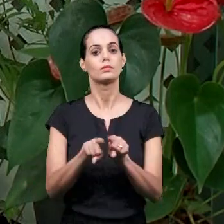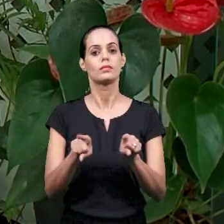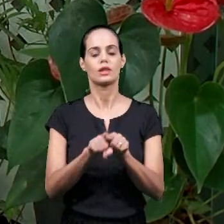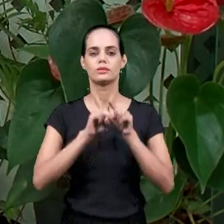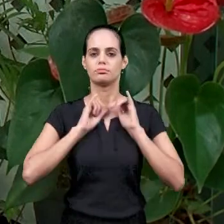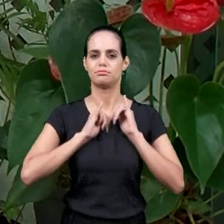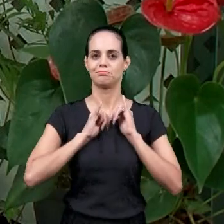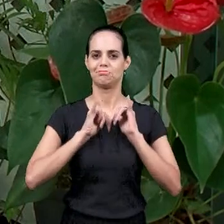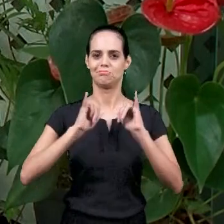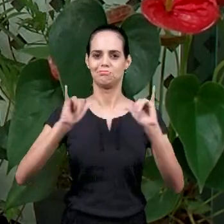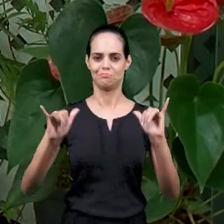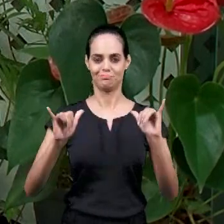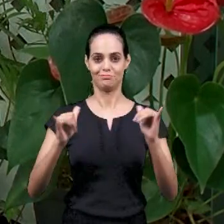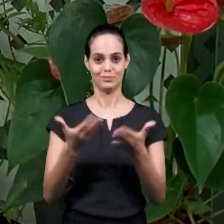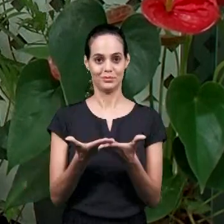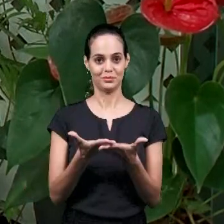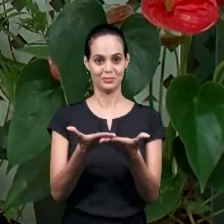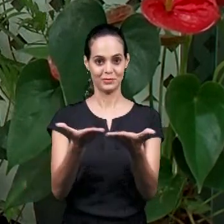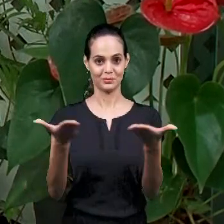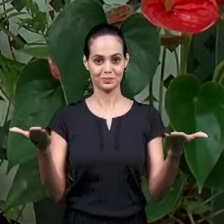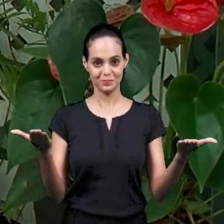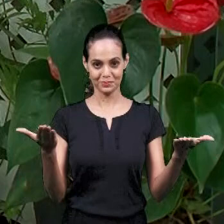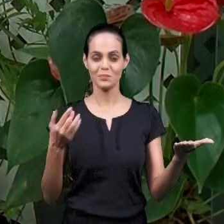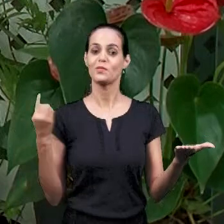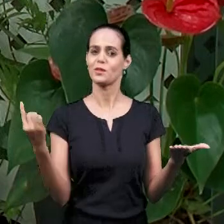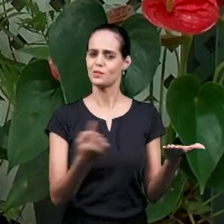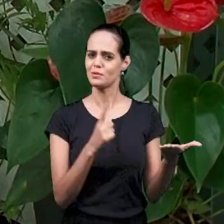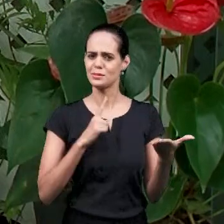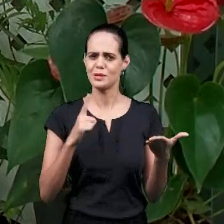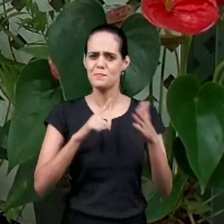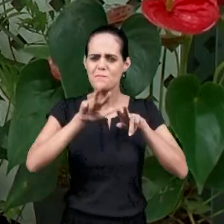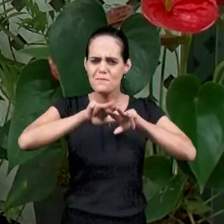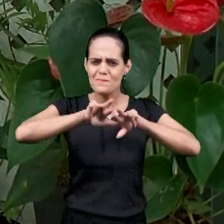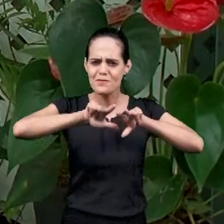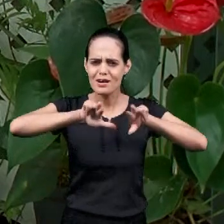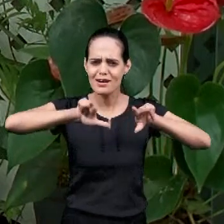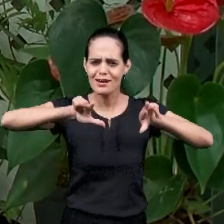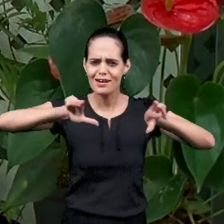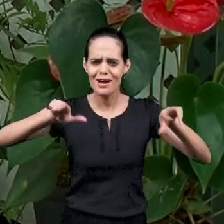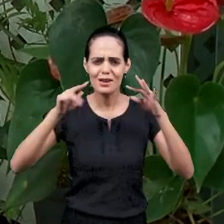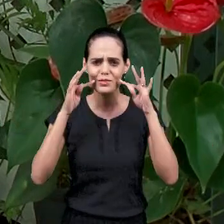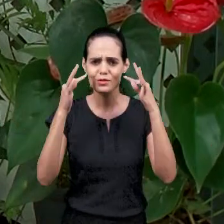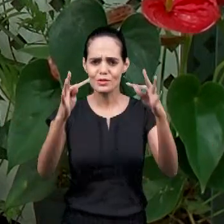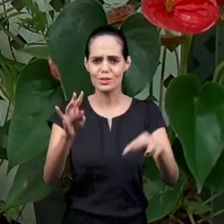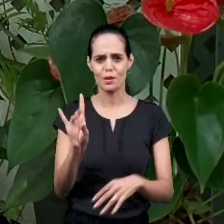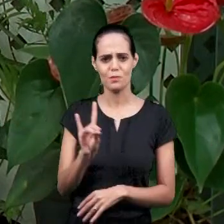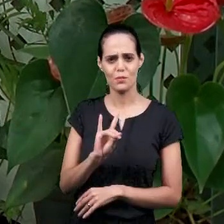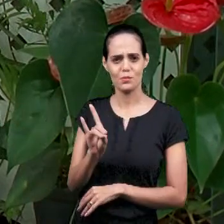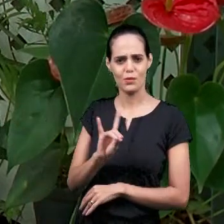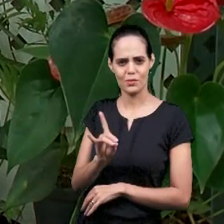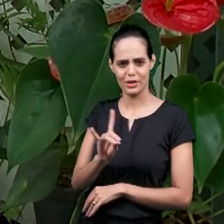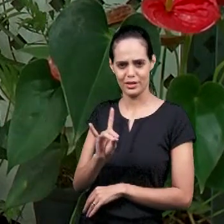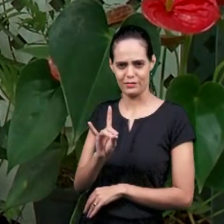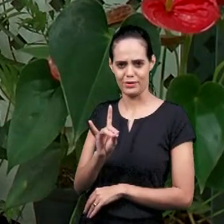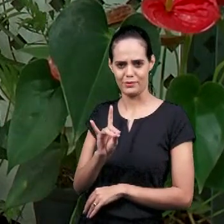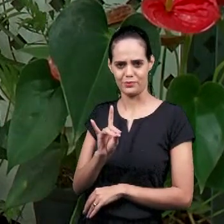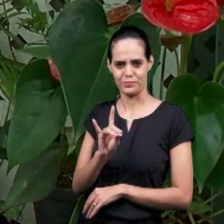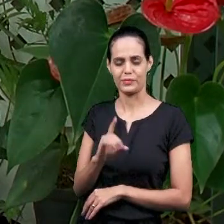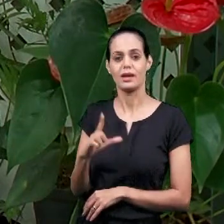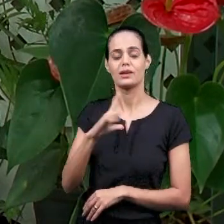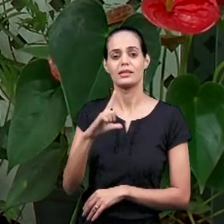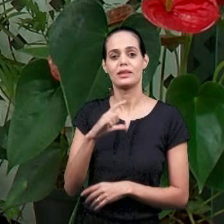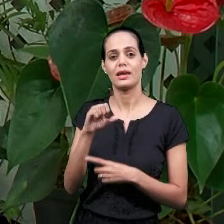il convient dire que nous avons beaucoup de témoignages et des participants de l'église de